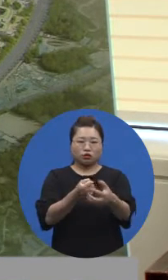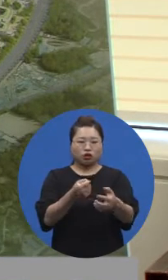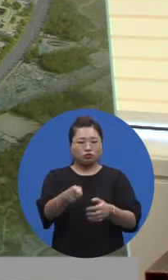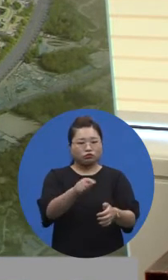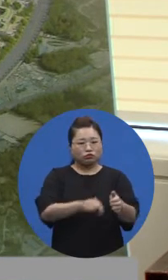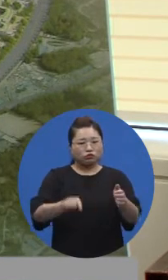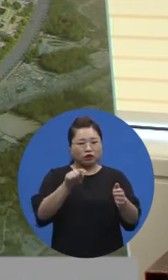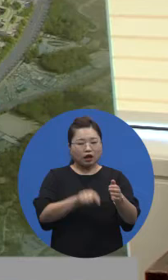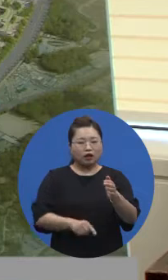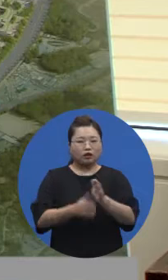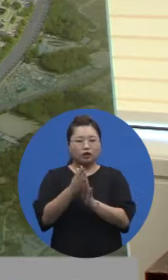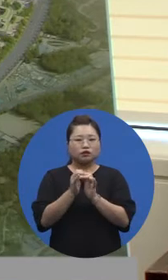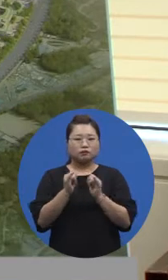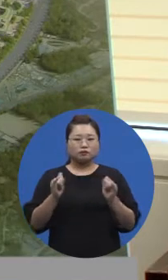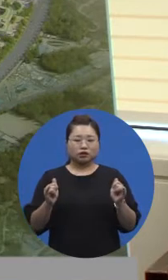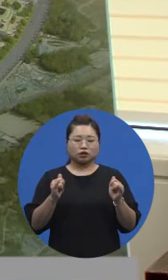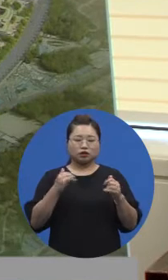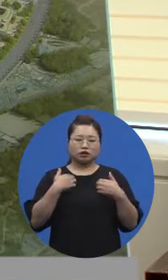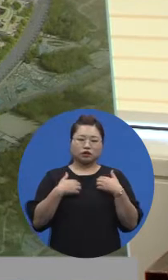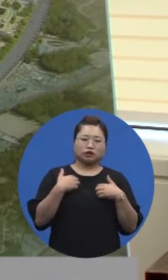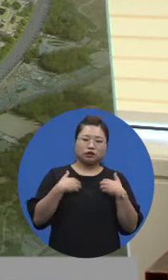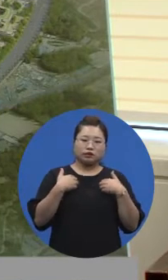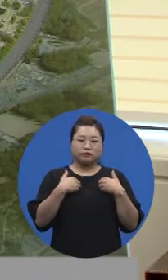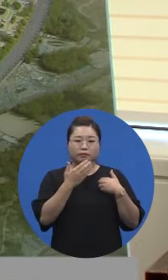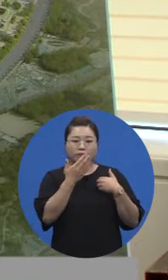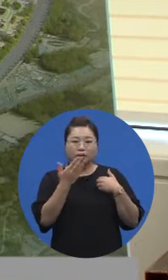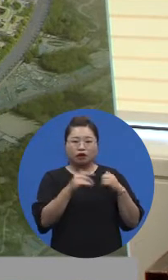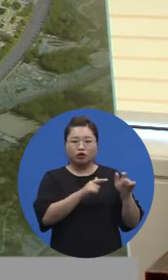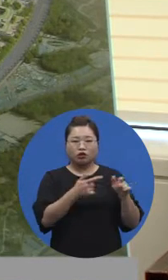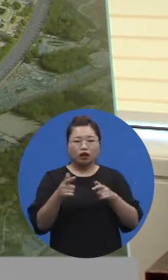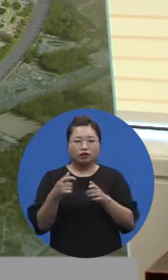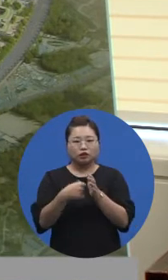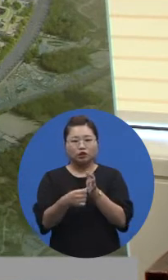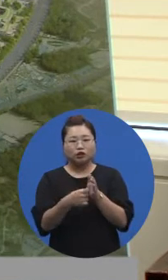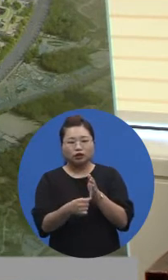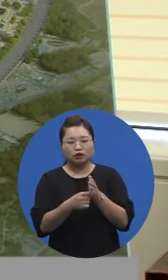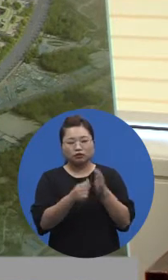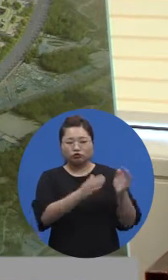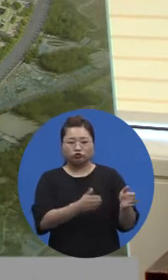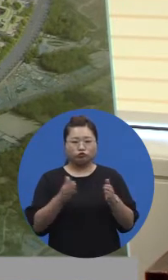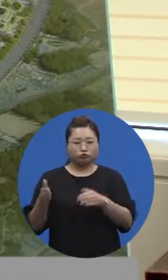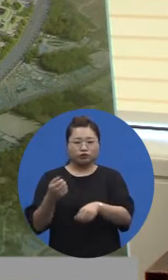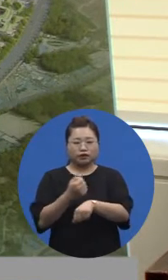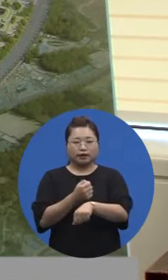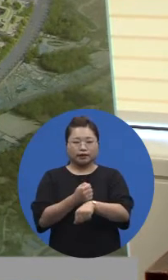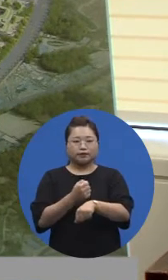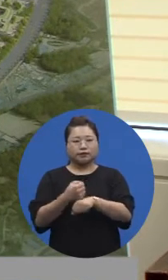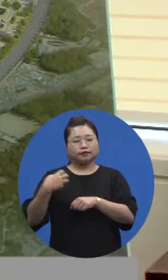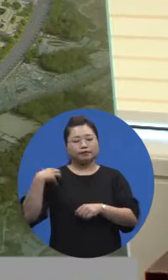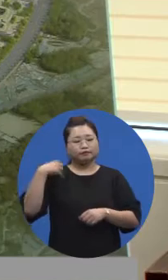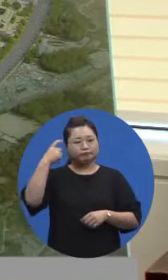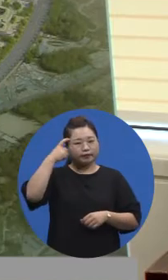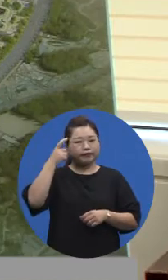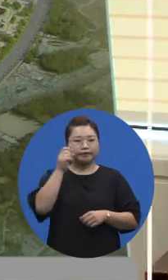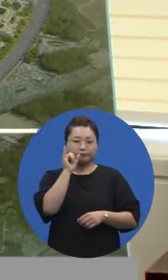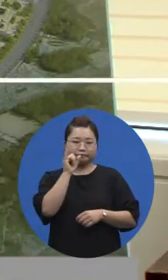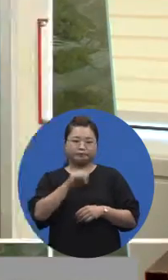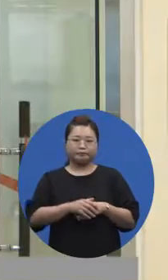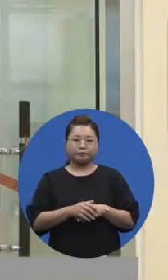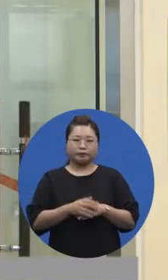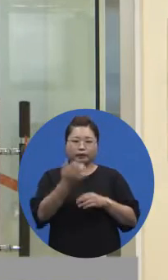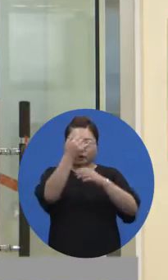공원 내에서 이제 시민들이 이제 즐길 수 있는 그 즐길 거리를 마련해 줄 수 있는 그런 시설을 마련해 주려고 하고